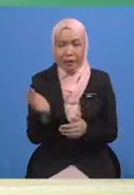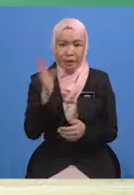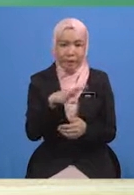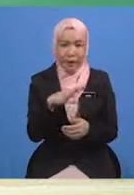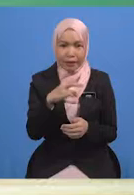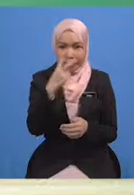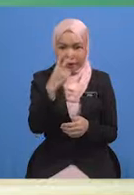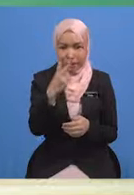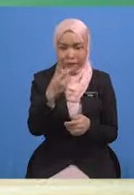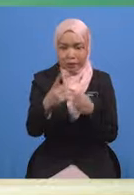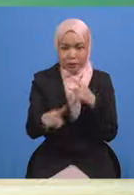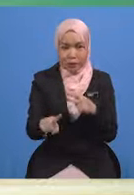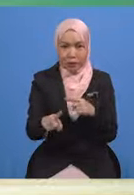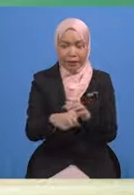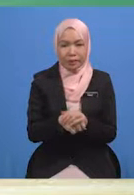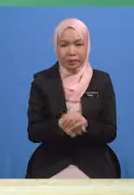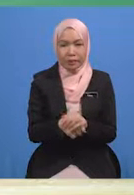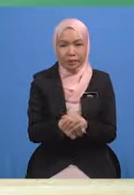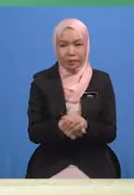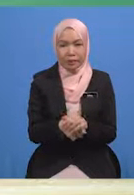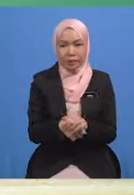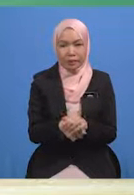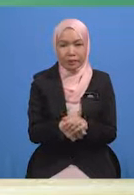Mari kita semak jawapan kamu.